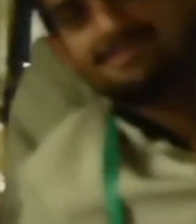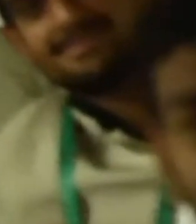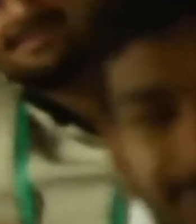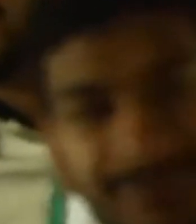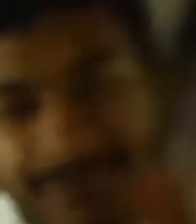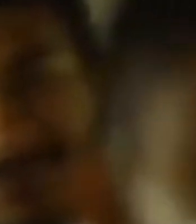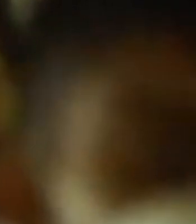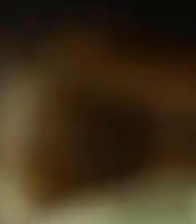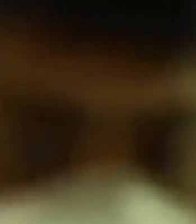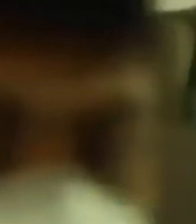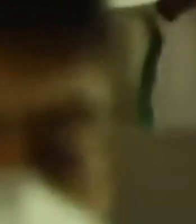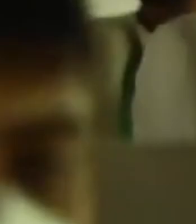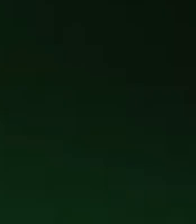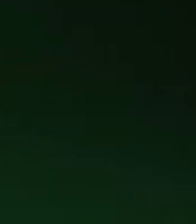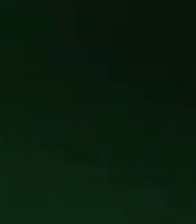कर दो